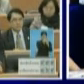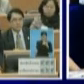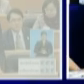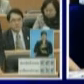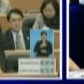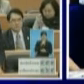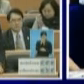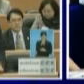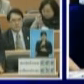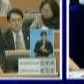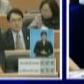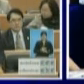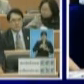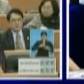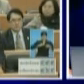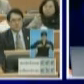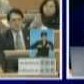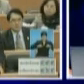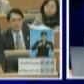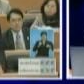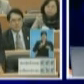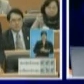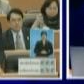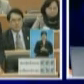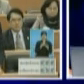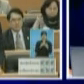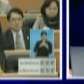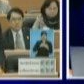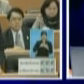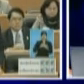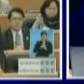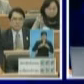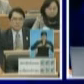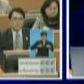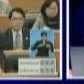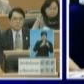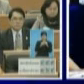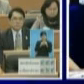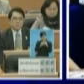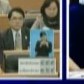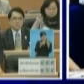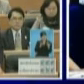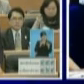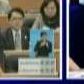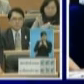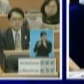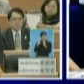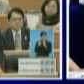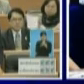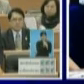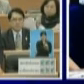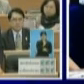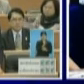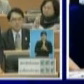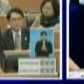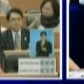จ้านายจะเรียกไปด่ามาถามหน่อย คงชม ผิดไหม คงชมอ่ะ ก็ผิดในเรื่องของเอาเวลาของราชการซึ่งต้องเถียง